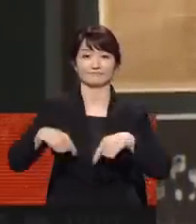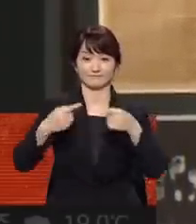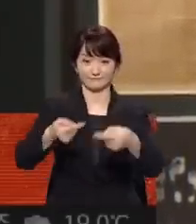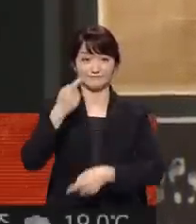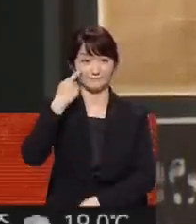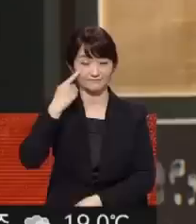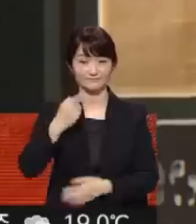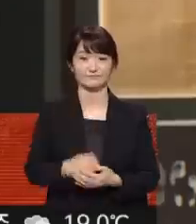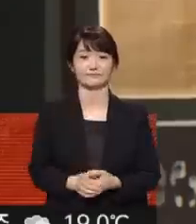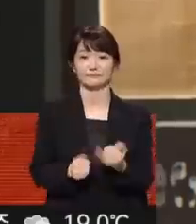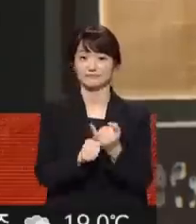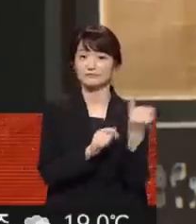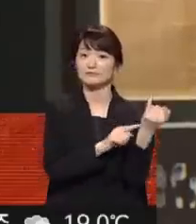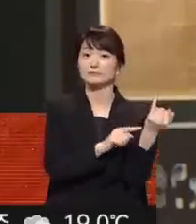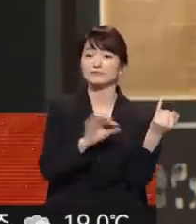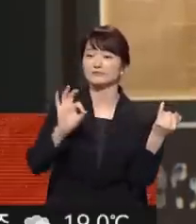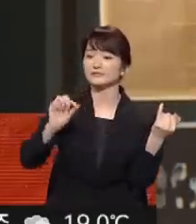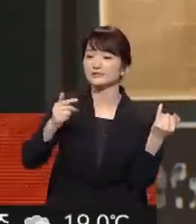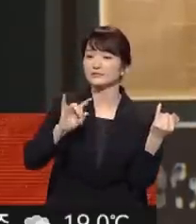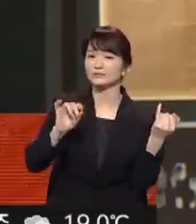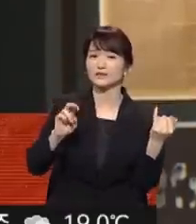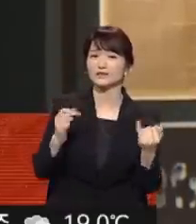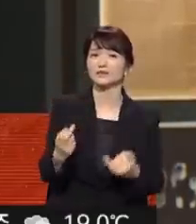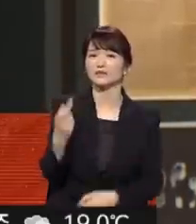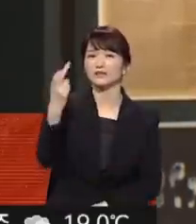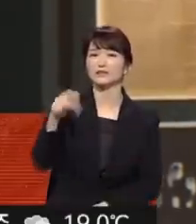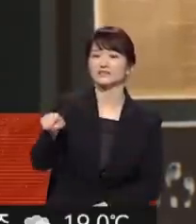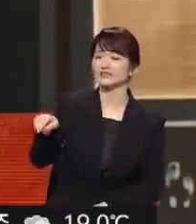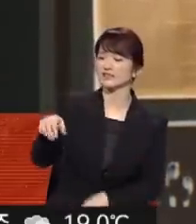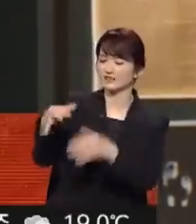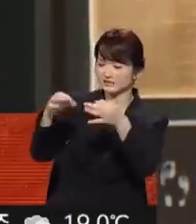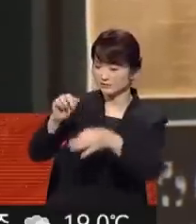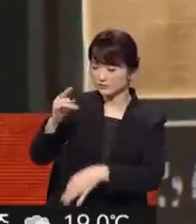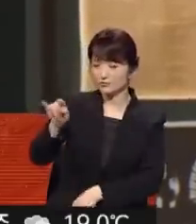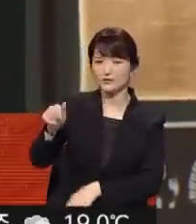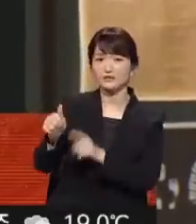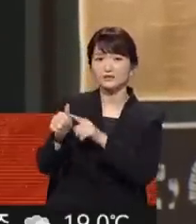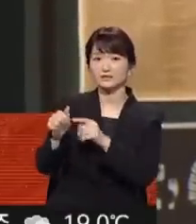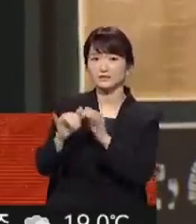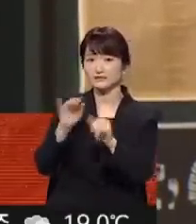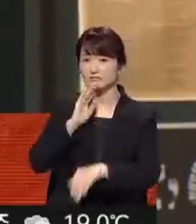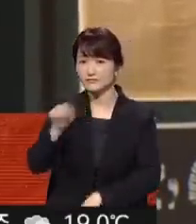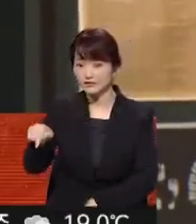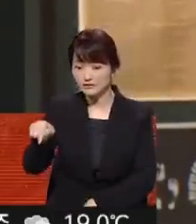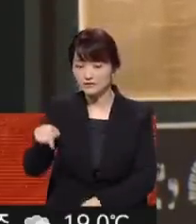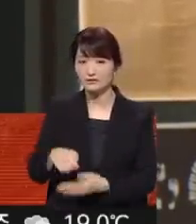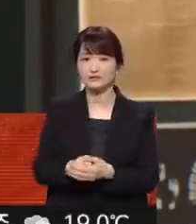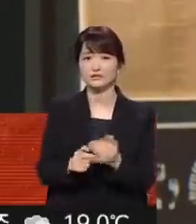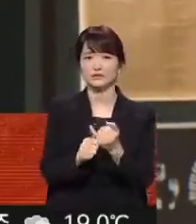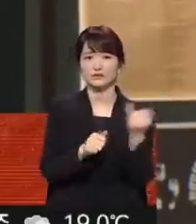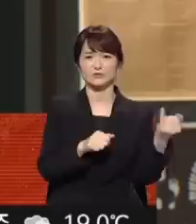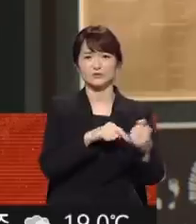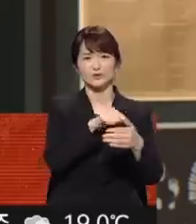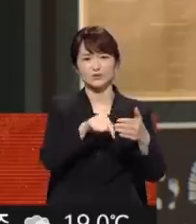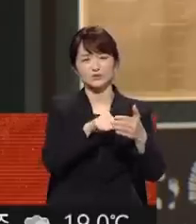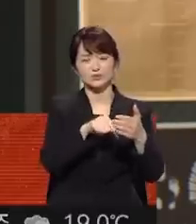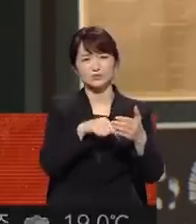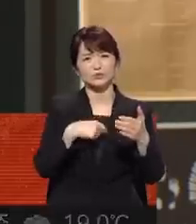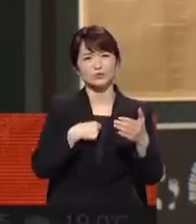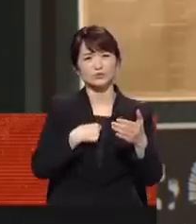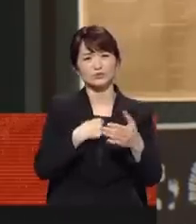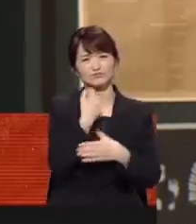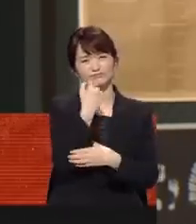함께 참여해보시죠. 먼저 아내입니다. 은배 오빠, 아니 야 김은배, 네가 사람이니? 응? 네 마누라 속옷 해진 거 안 보여? 난 이렇게